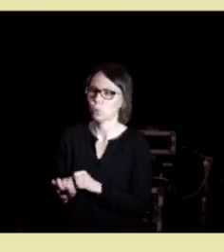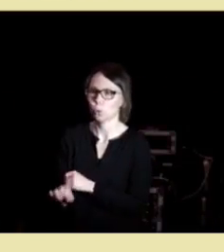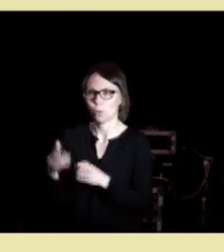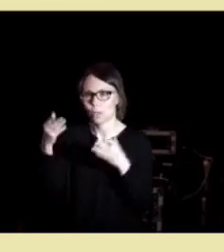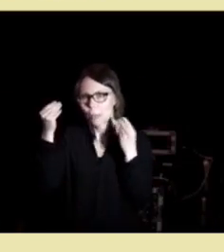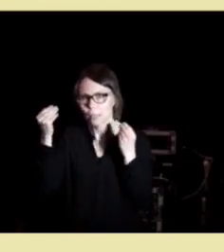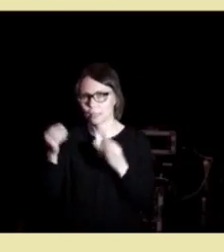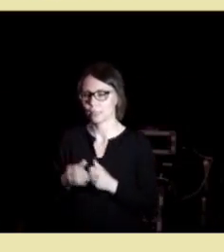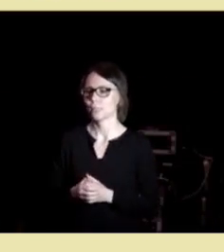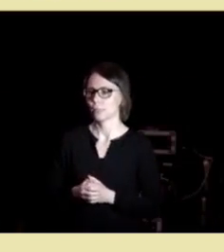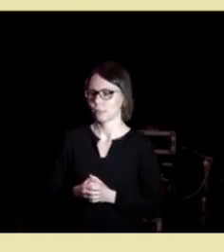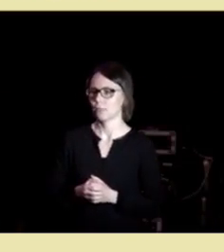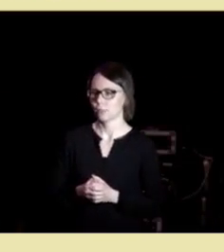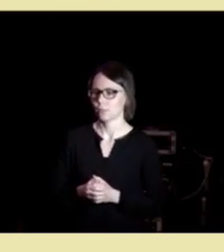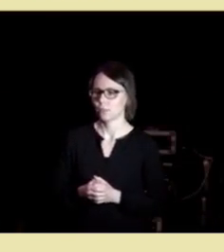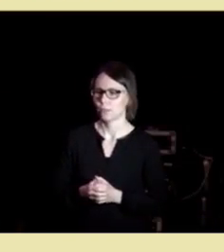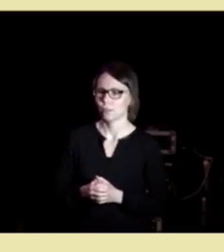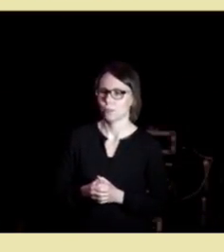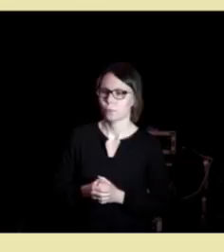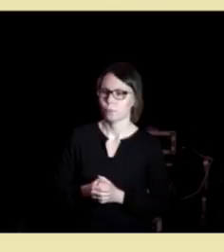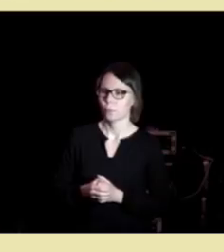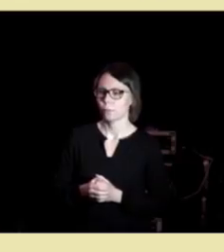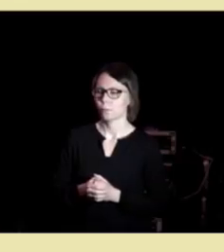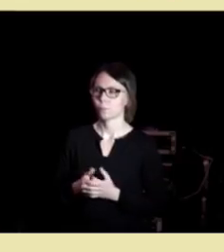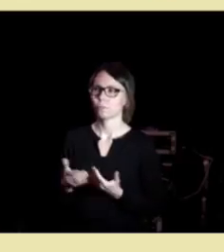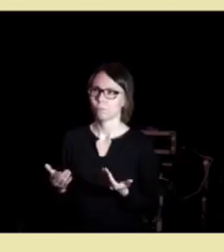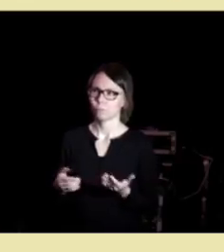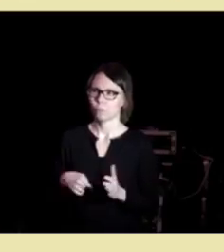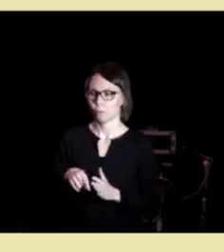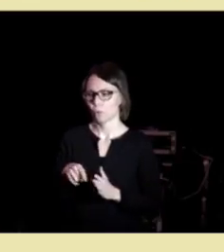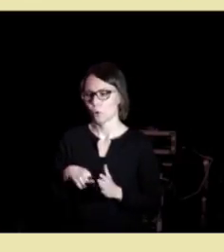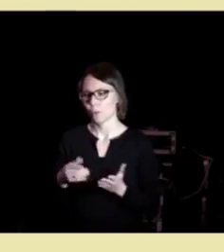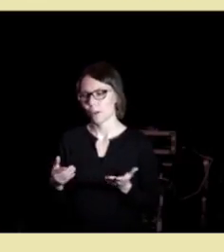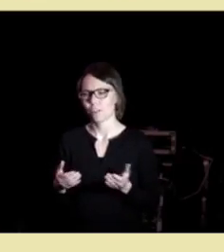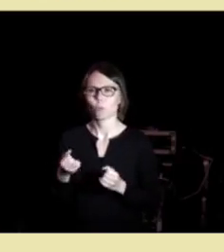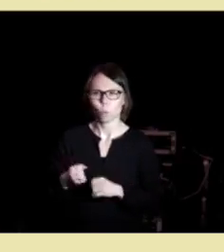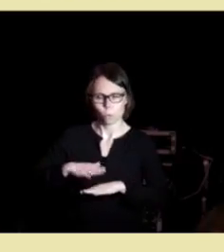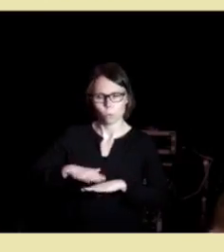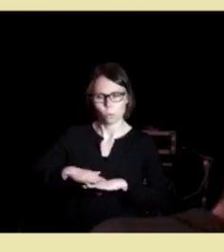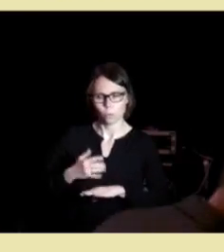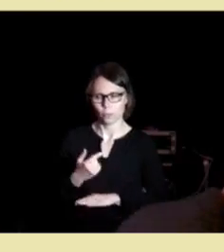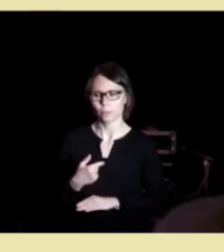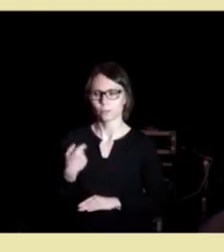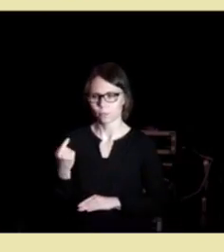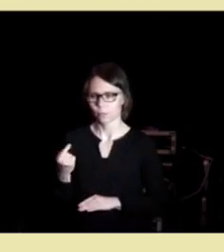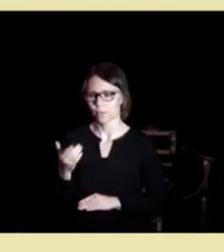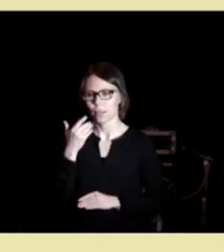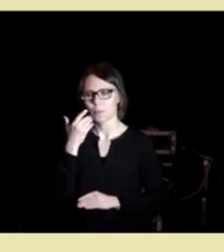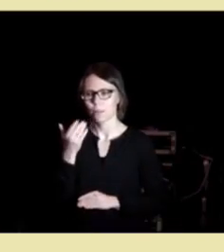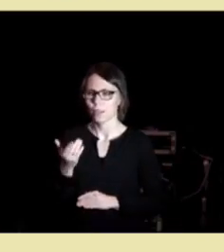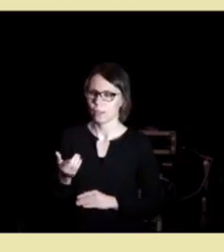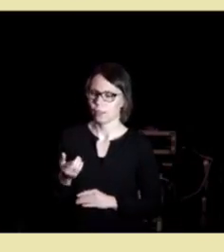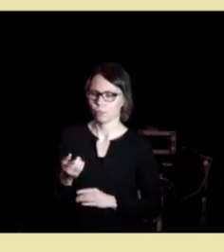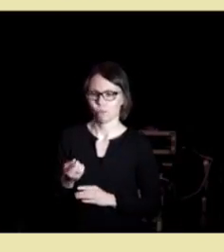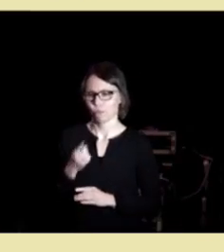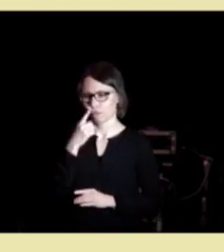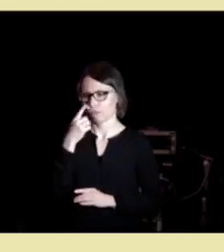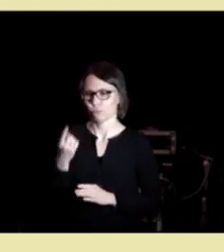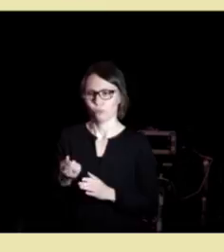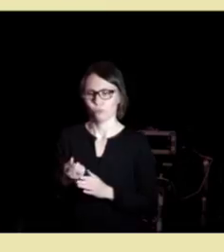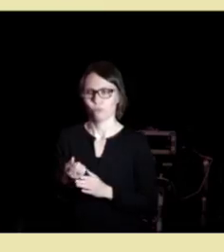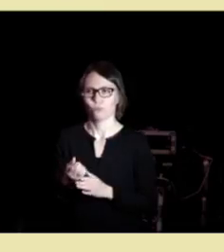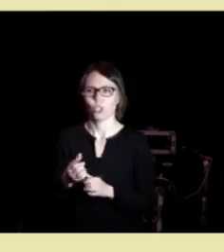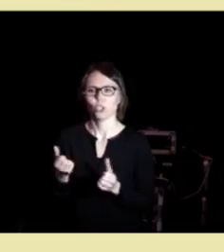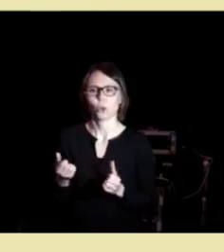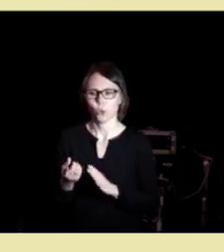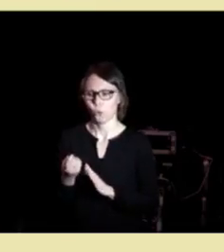demens. Fremdeles så blir dette, og vi må planlegge for det, at det blir en av de aller, aller største utfordringene våre i